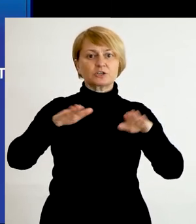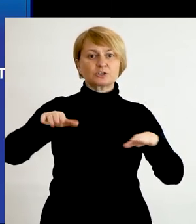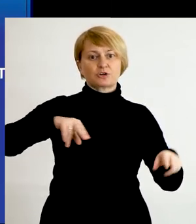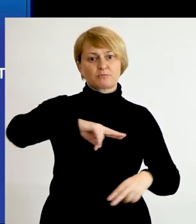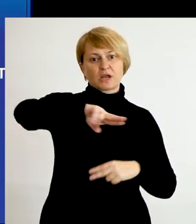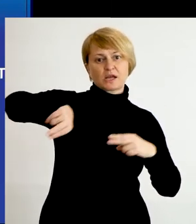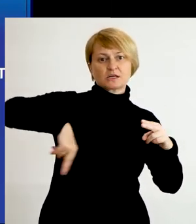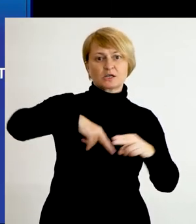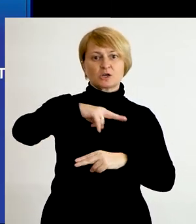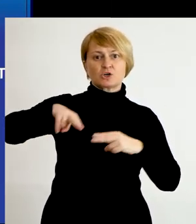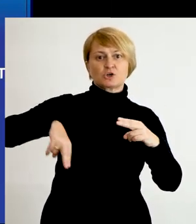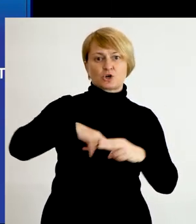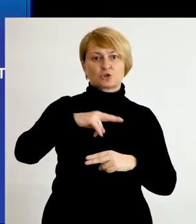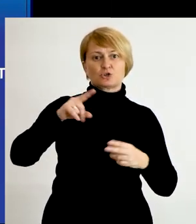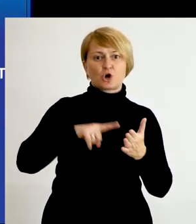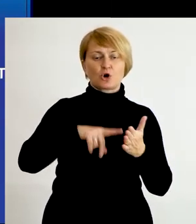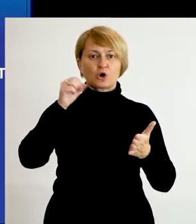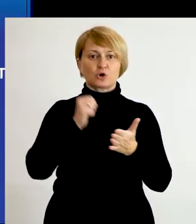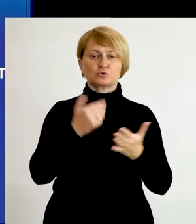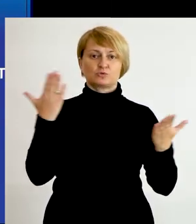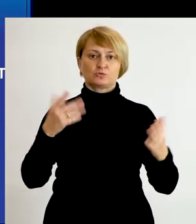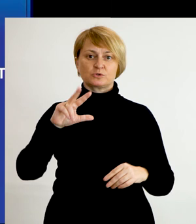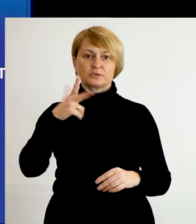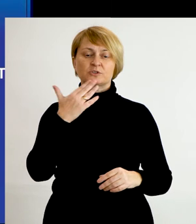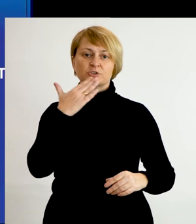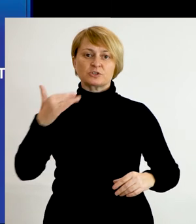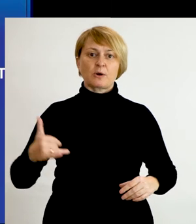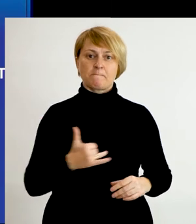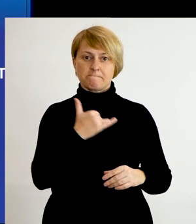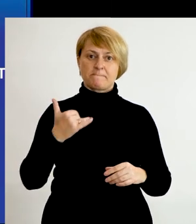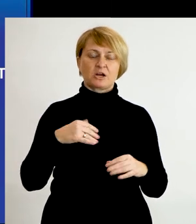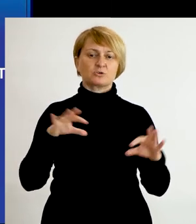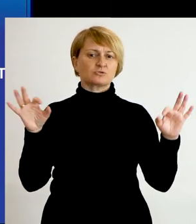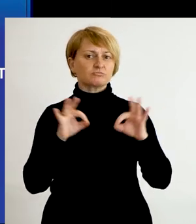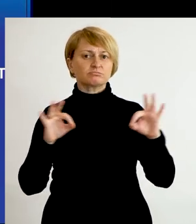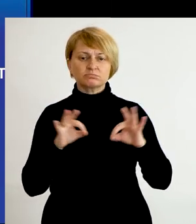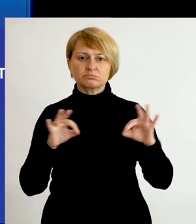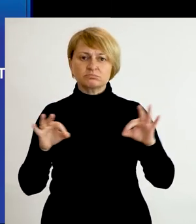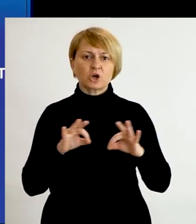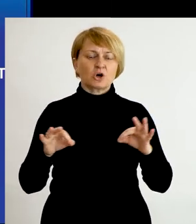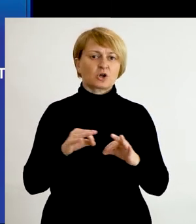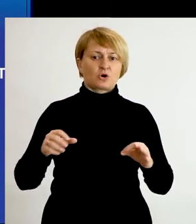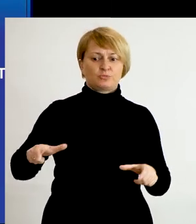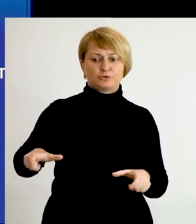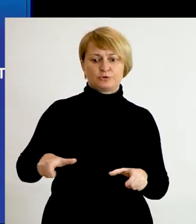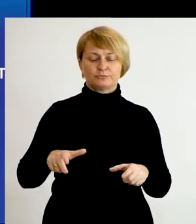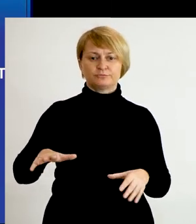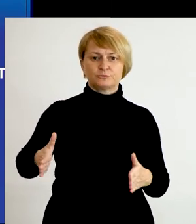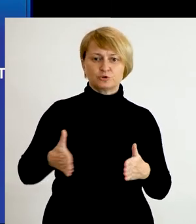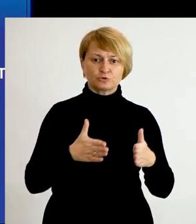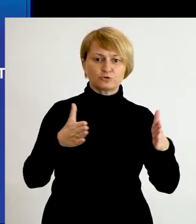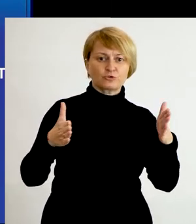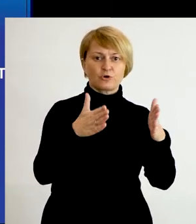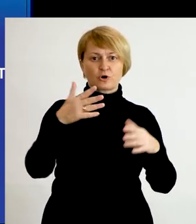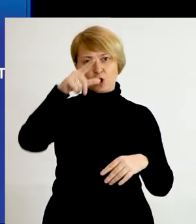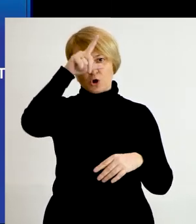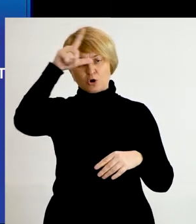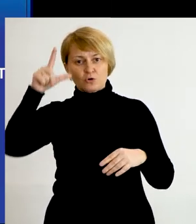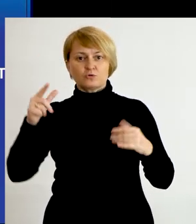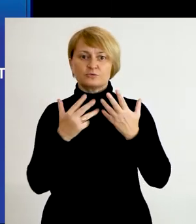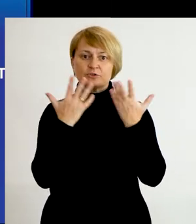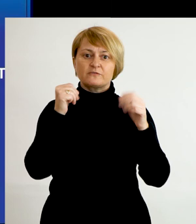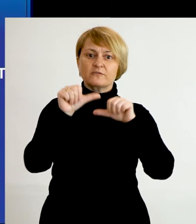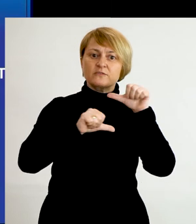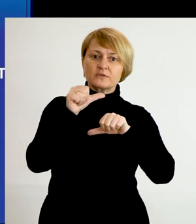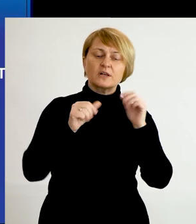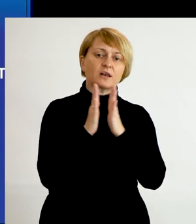przy rondzie 3 maja, Konstytucji 3 maja. Zaplecie tu jest straszne, podziurawione i tak dalej. Mieszkańcy wiele lat o to prosili, a